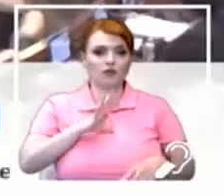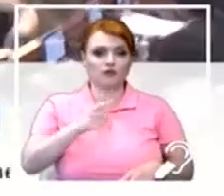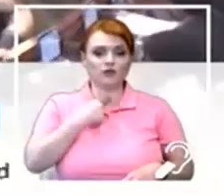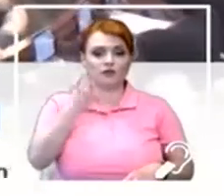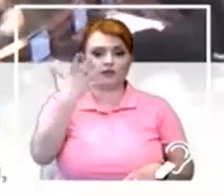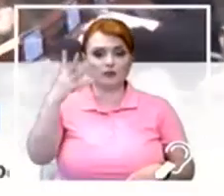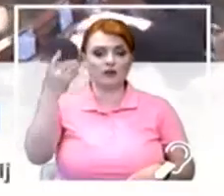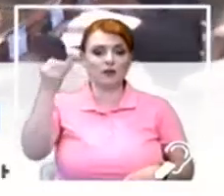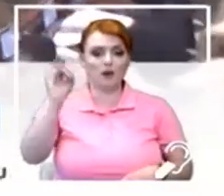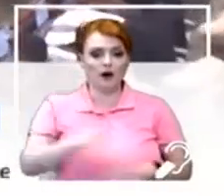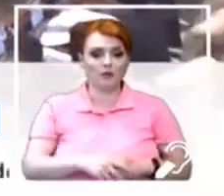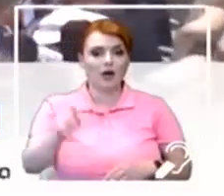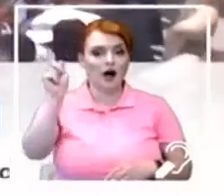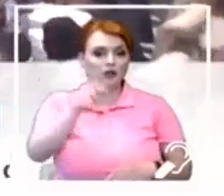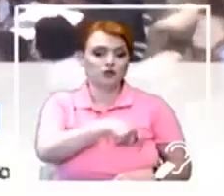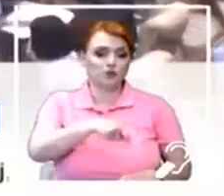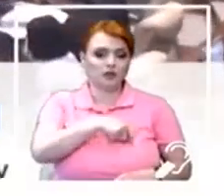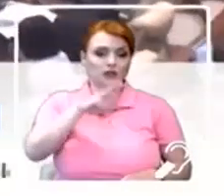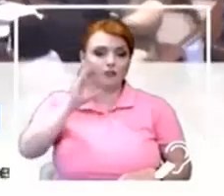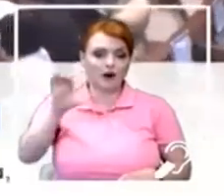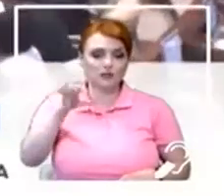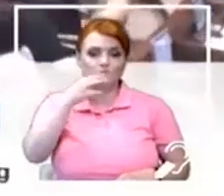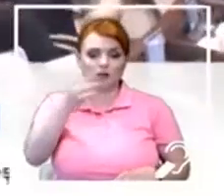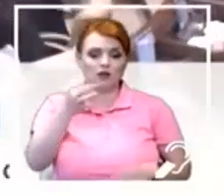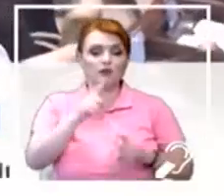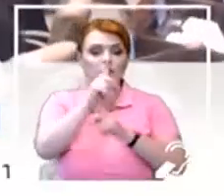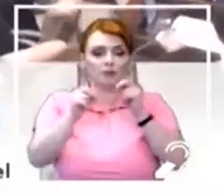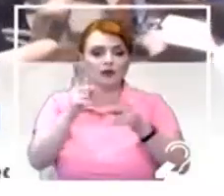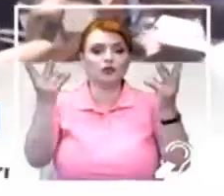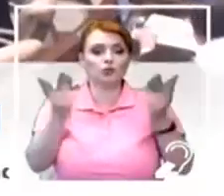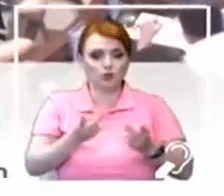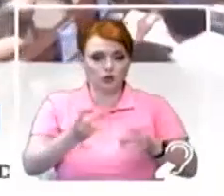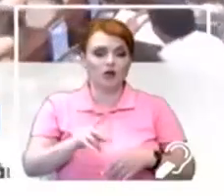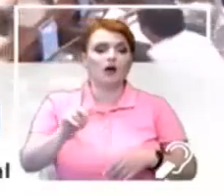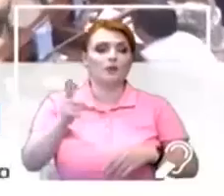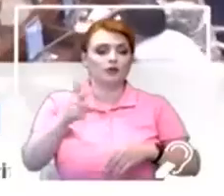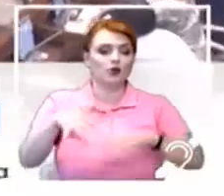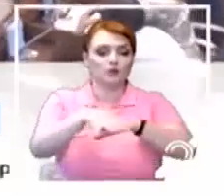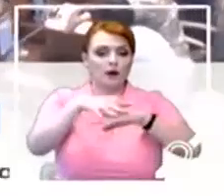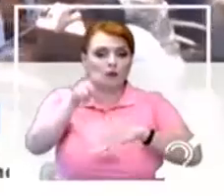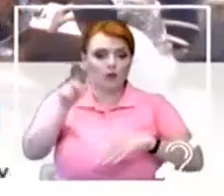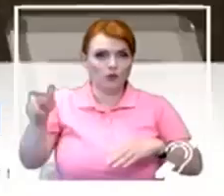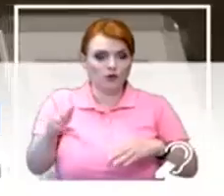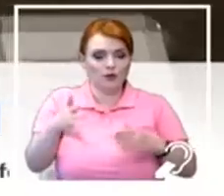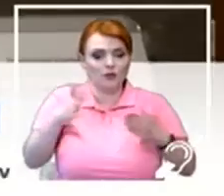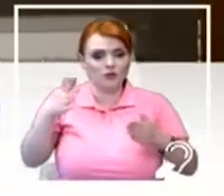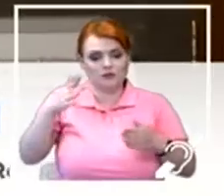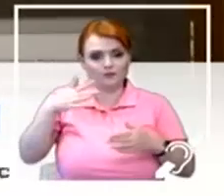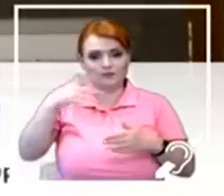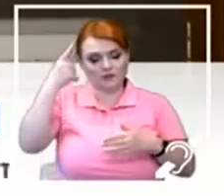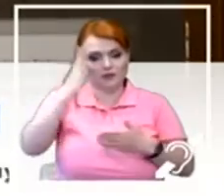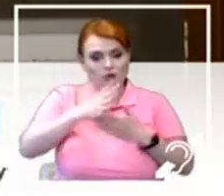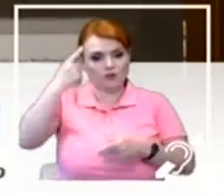proiectului, deputații PAS, spuneau că modificarea este necesară întrucât în societate sunt confuzii la acest subiect. Pe 8